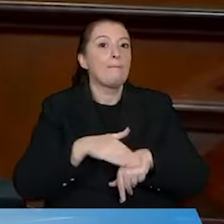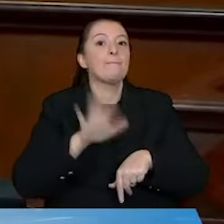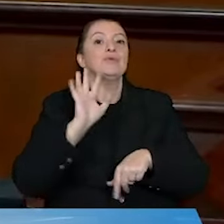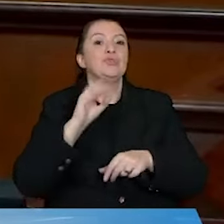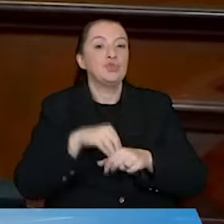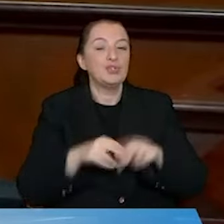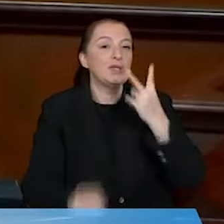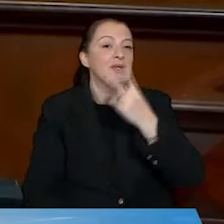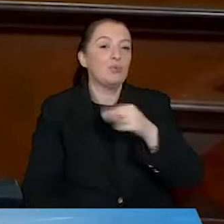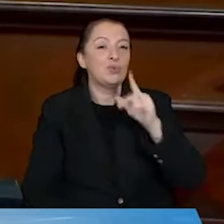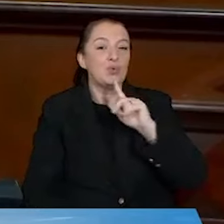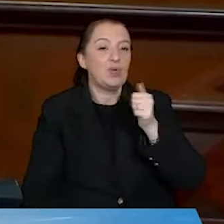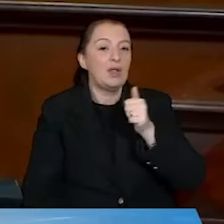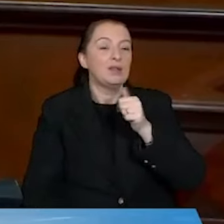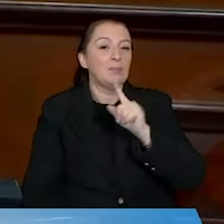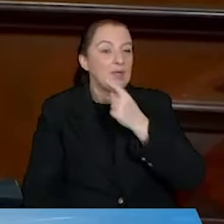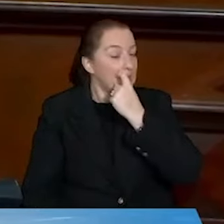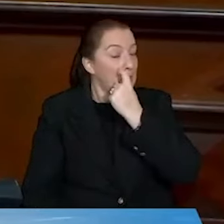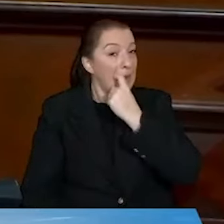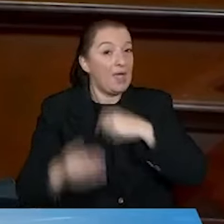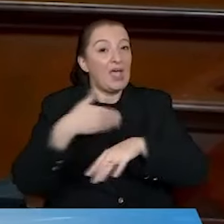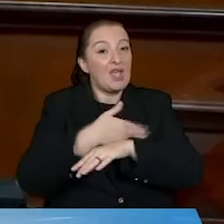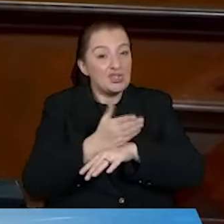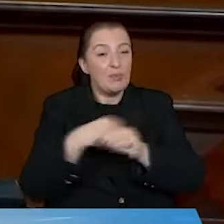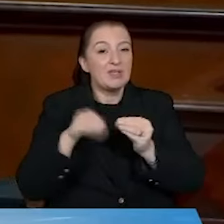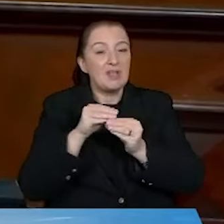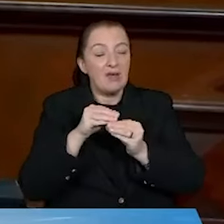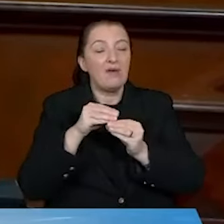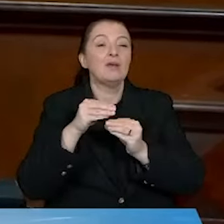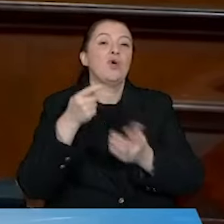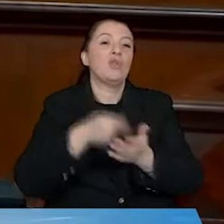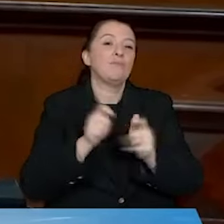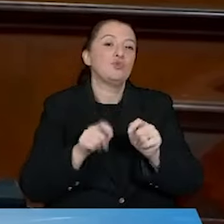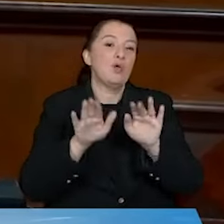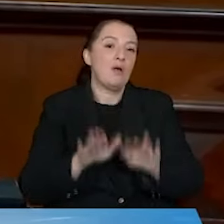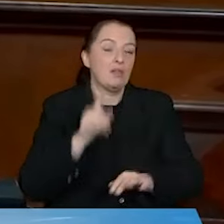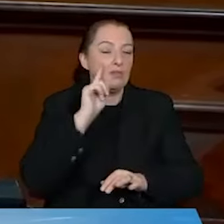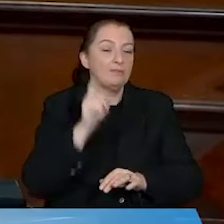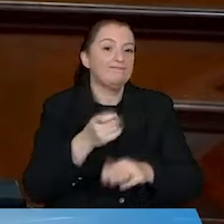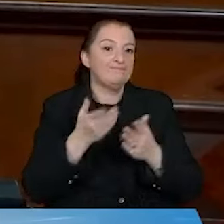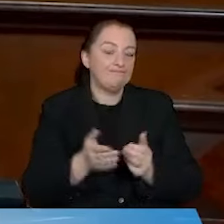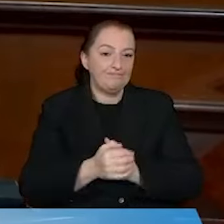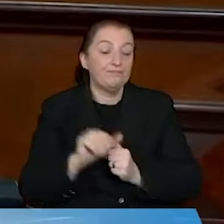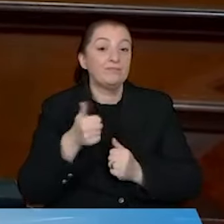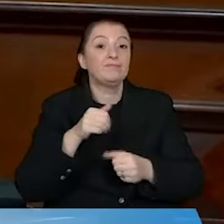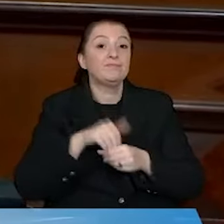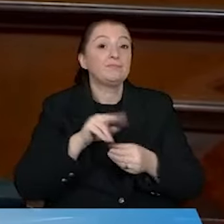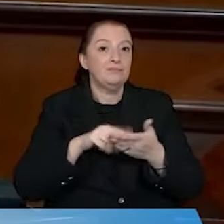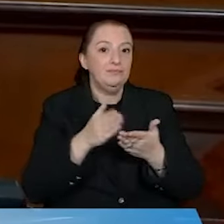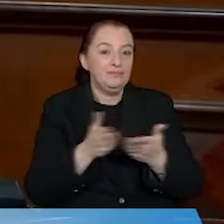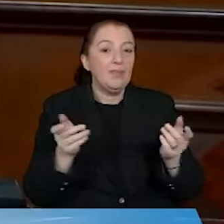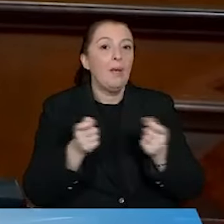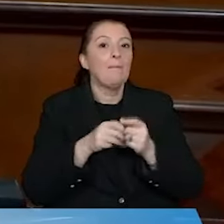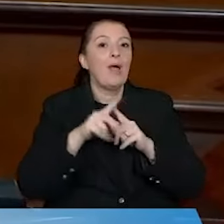için 2.116.000 lira gecikme zammı ve faiz ödemek zorunda kaldığı tespit edilmiştir. Değerli meclis üyeleri,